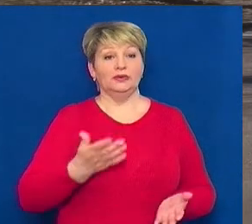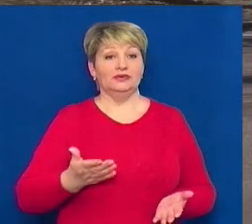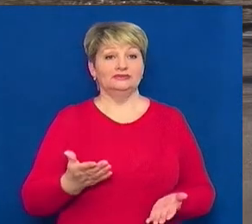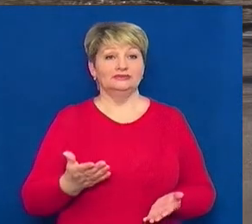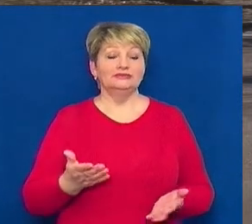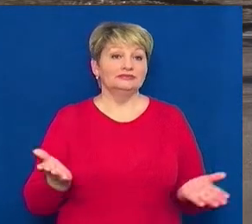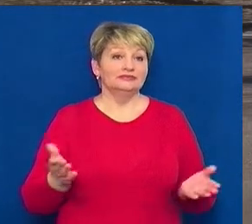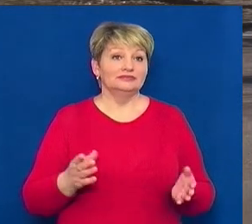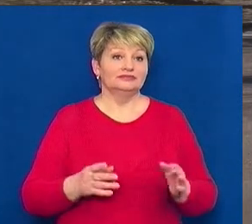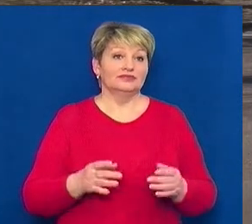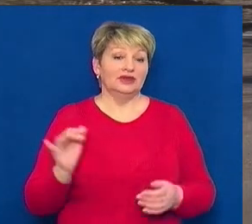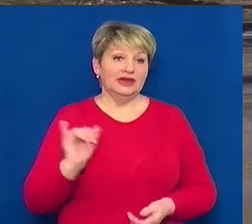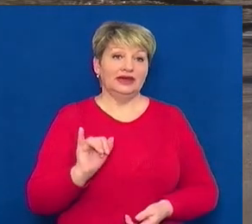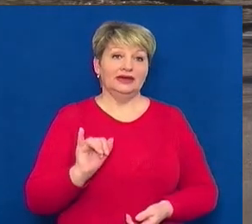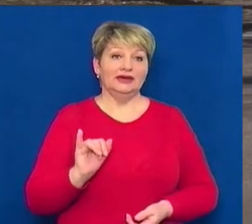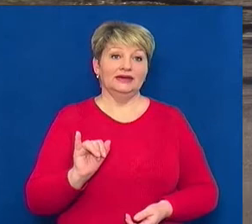чи почав чхати, і